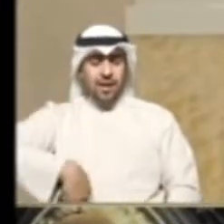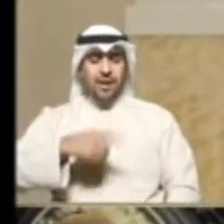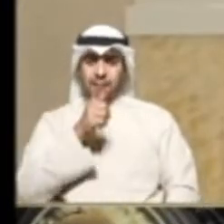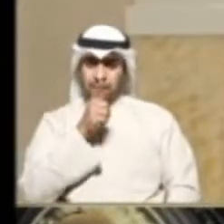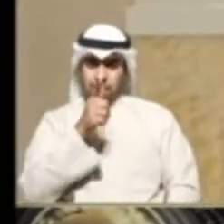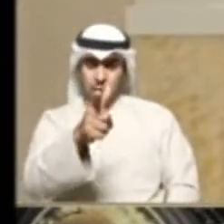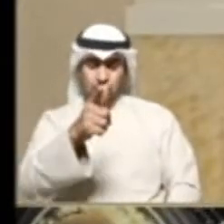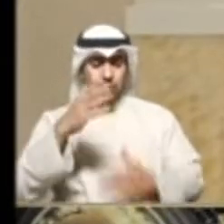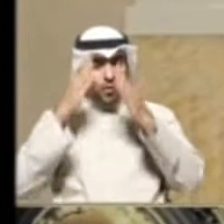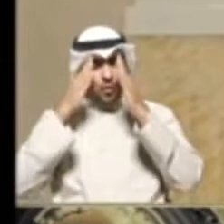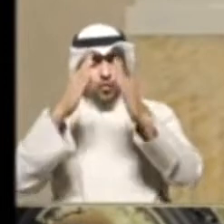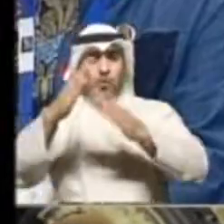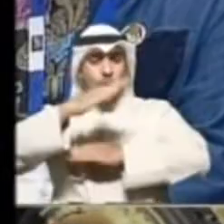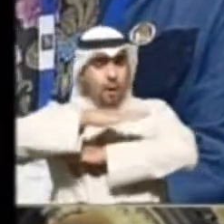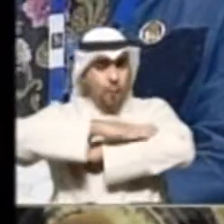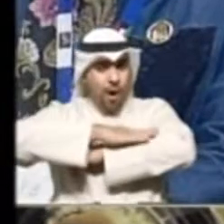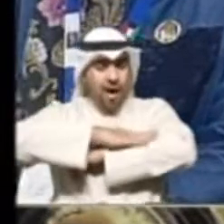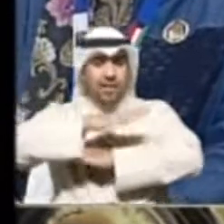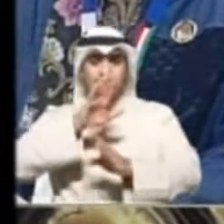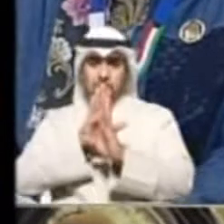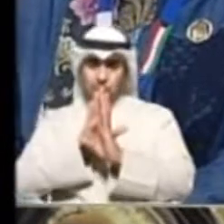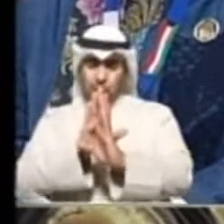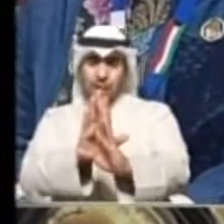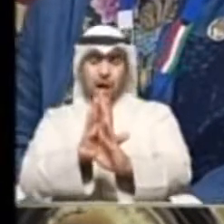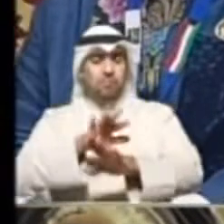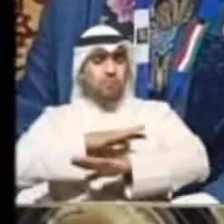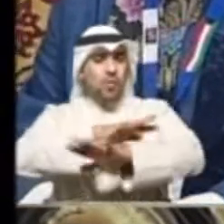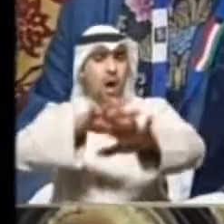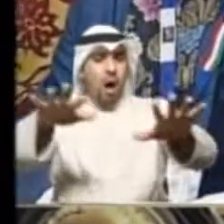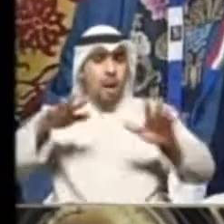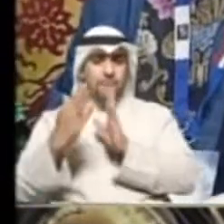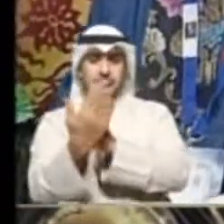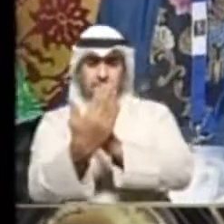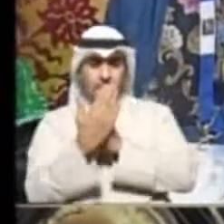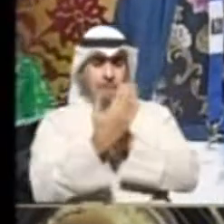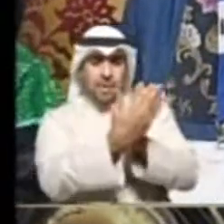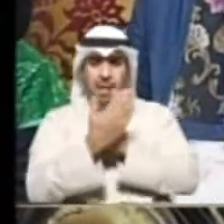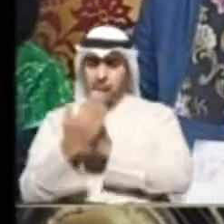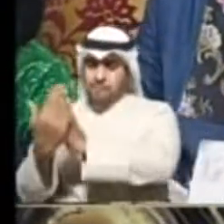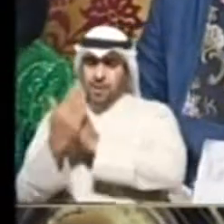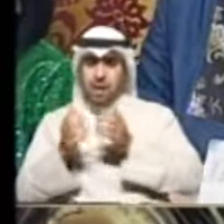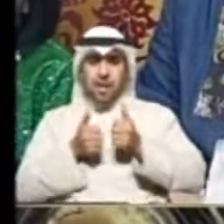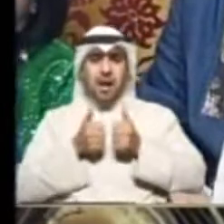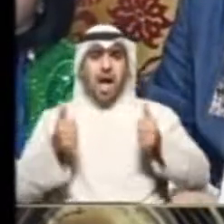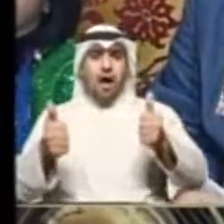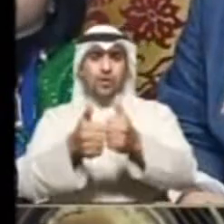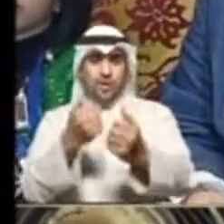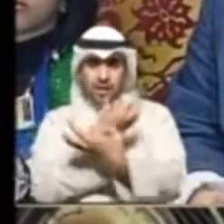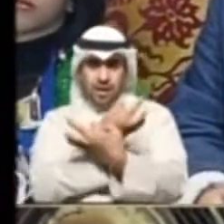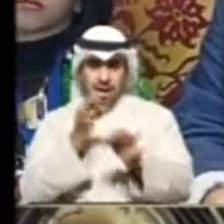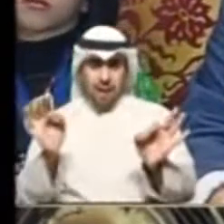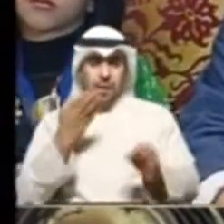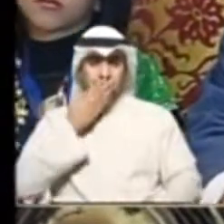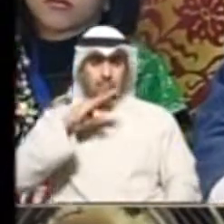الشكر والاحترام لرعايتكم الكريمة لنا ولأسرنا، فإننا نشكر الله الذي عوضنا بسموكم